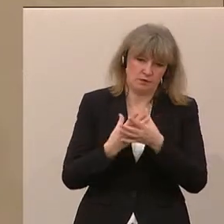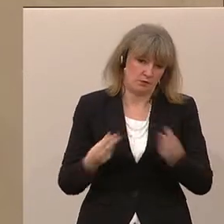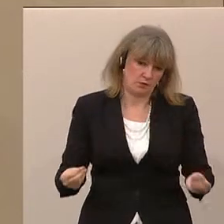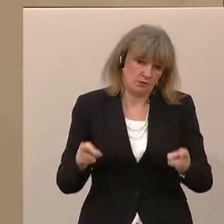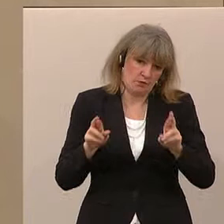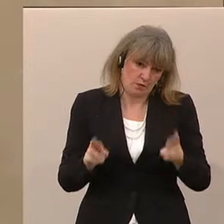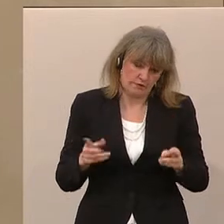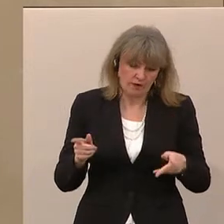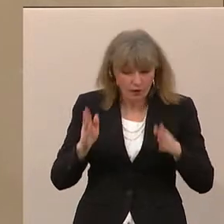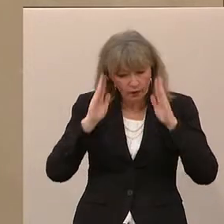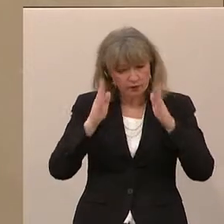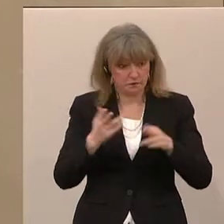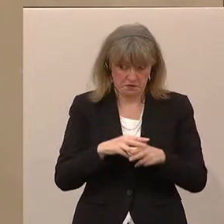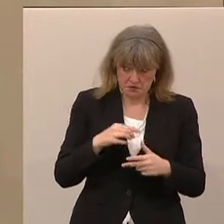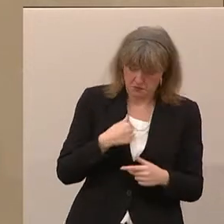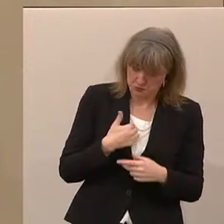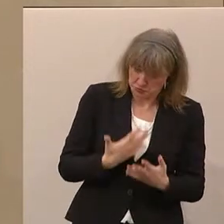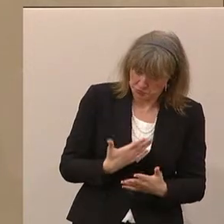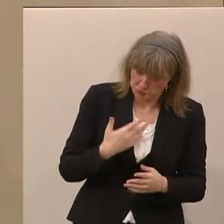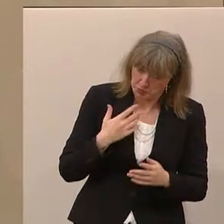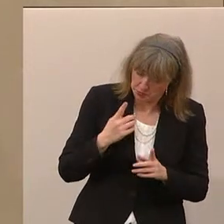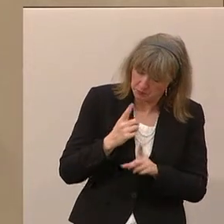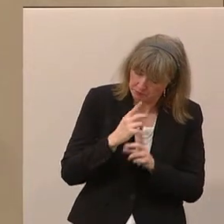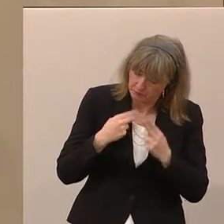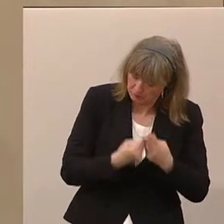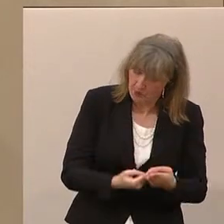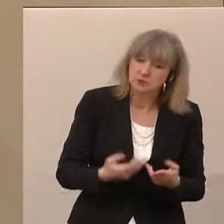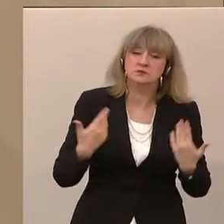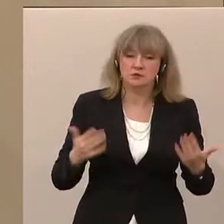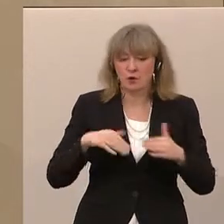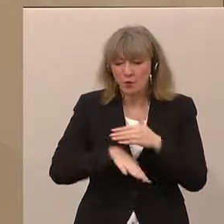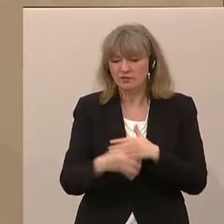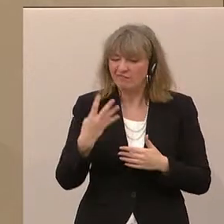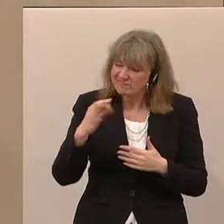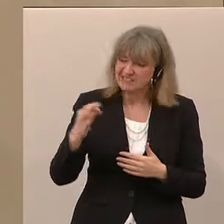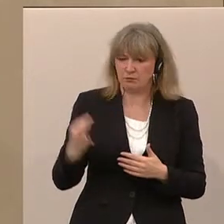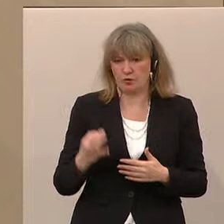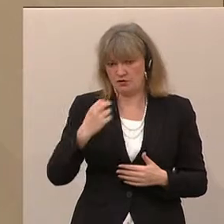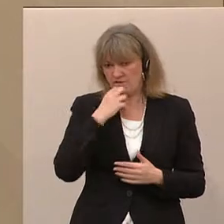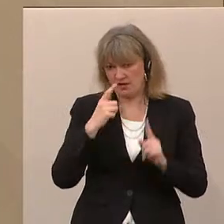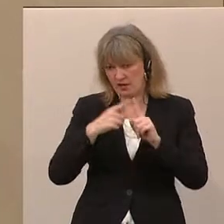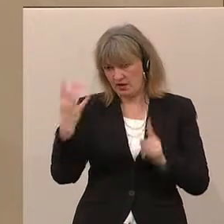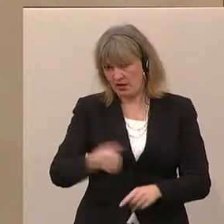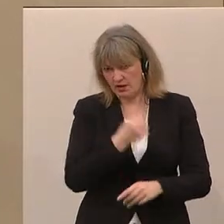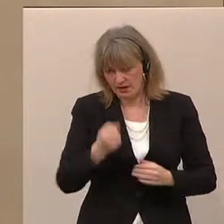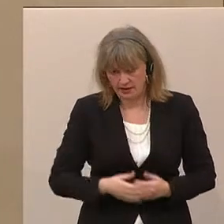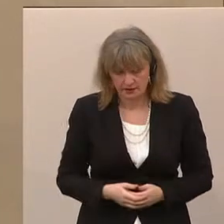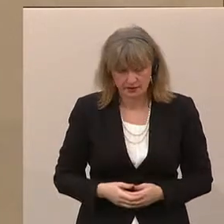in Richtung, und ich sage, wenn es nach uns geht, hoffentlich unter 40% auch treiben zu können. Und das ist genau